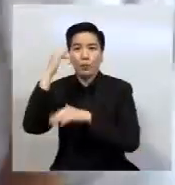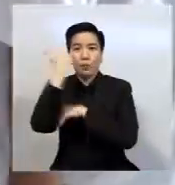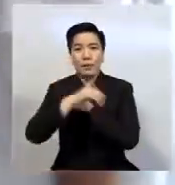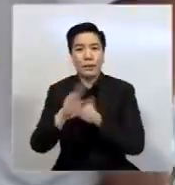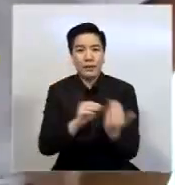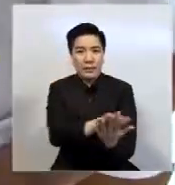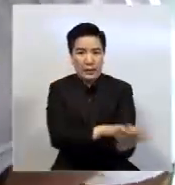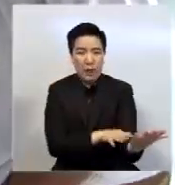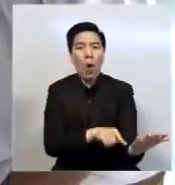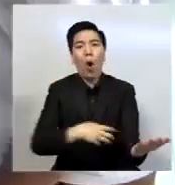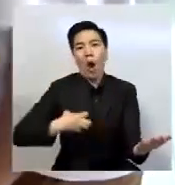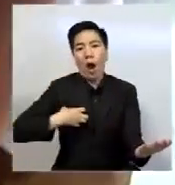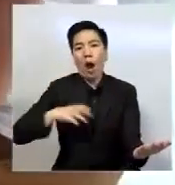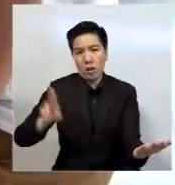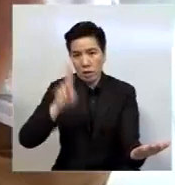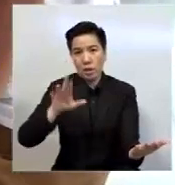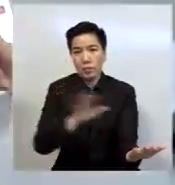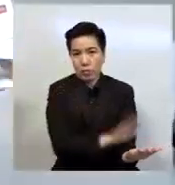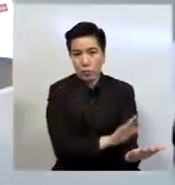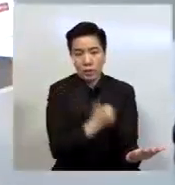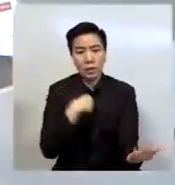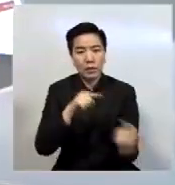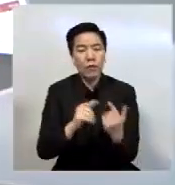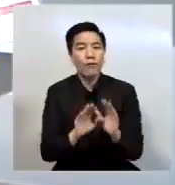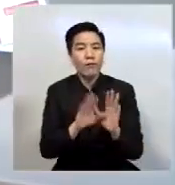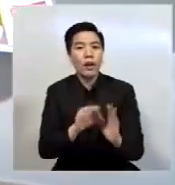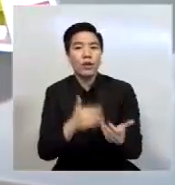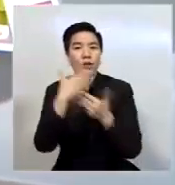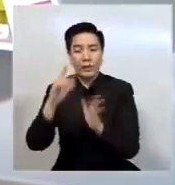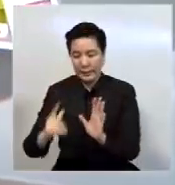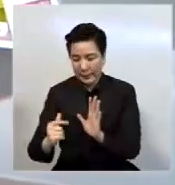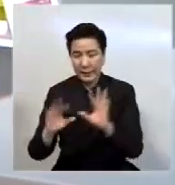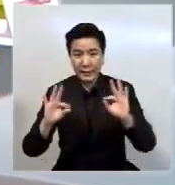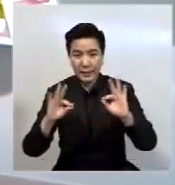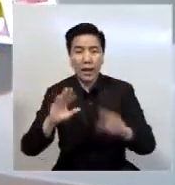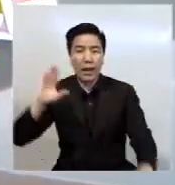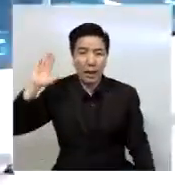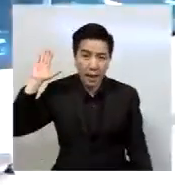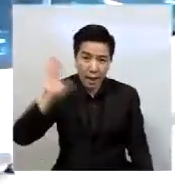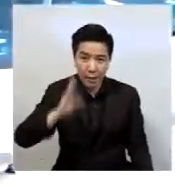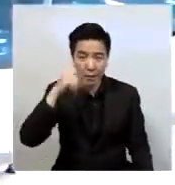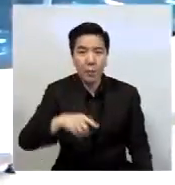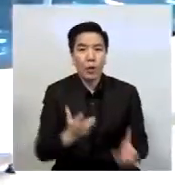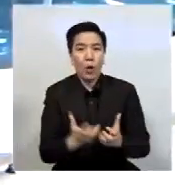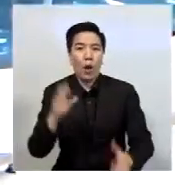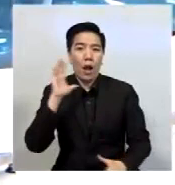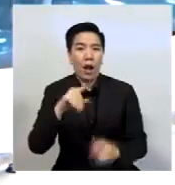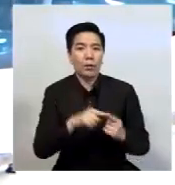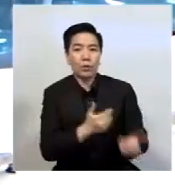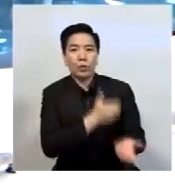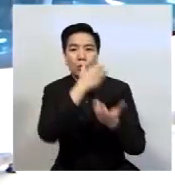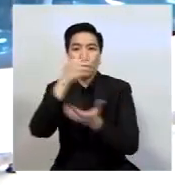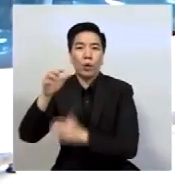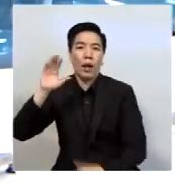ประเทศเรายังมีความต้องการใช้นะคะรวมถึงงดฝากส่งเจลแอลกอฮอล์เนื่องจากเป็นสิ่งของต้องห้ามในการ